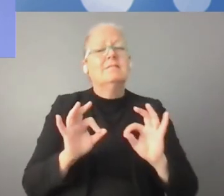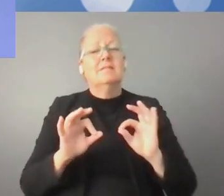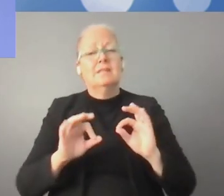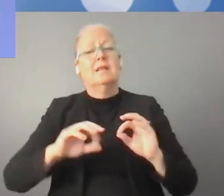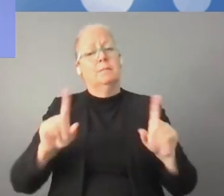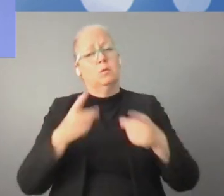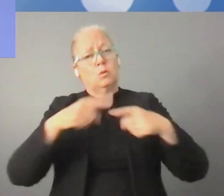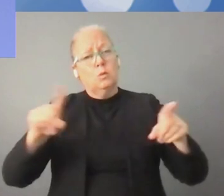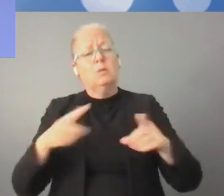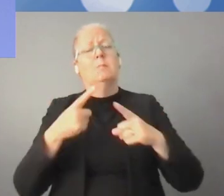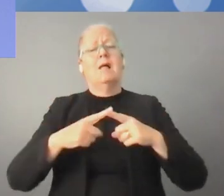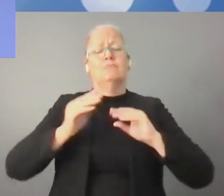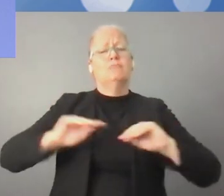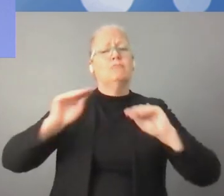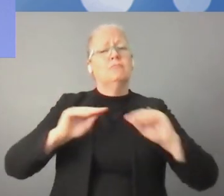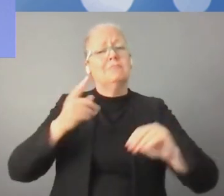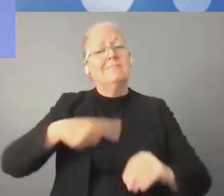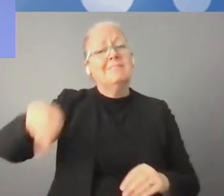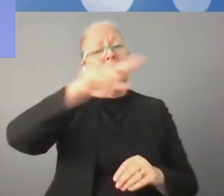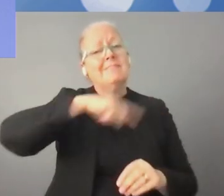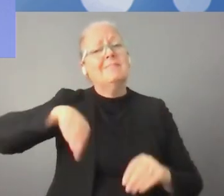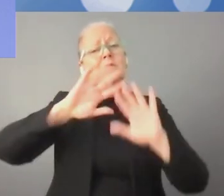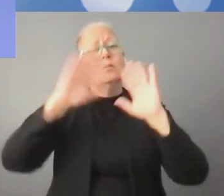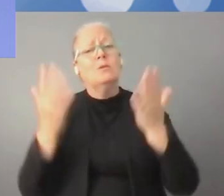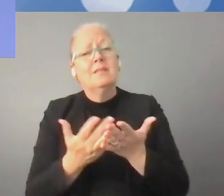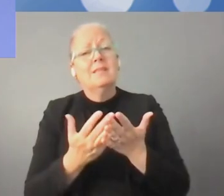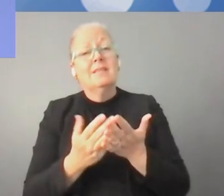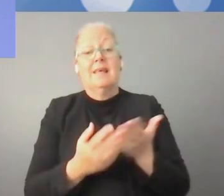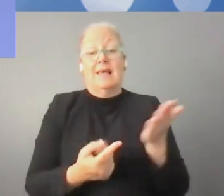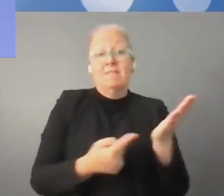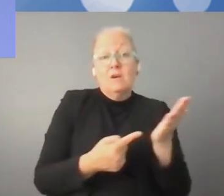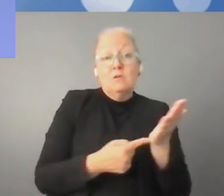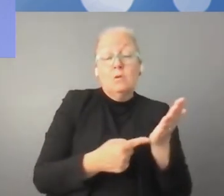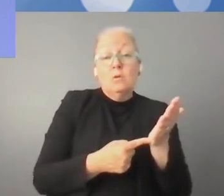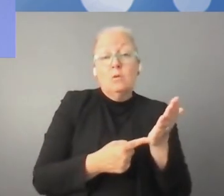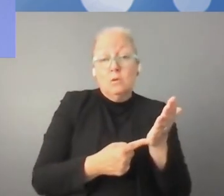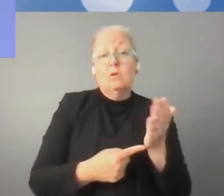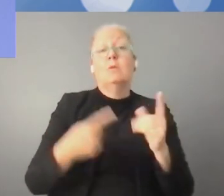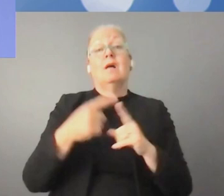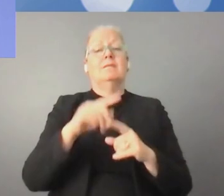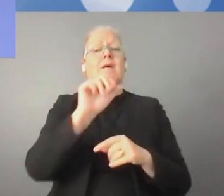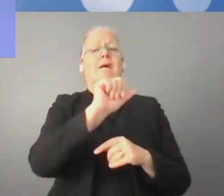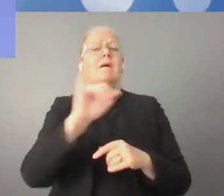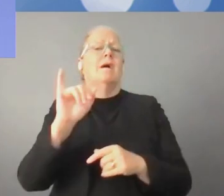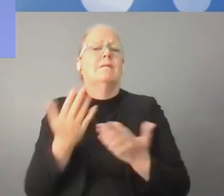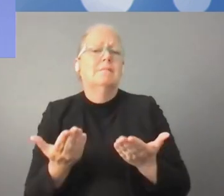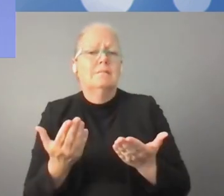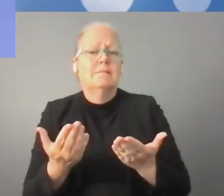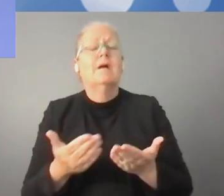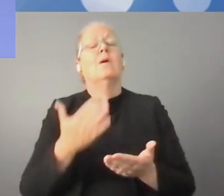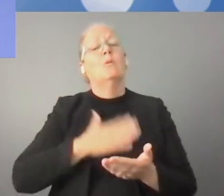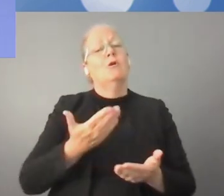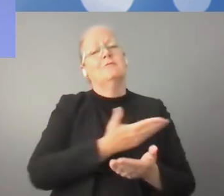минор, а кроме того, он расскажет нам, насколько важно обучение музыке,